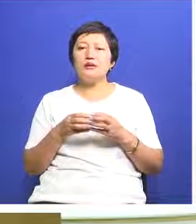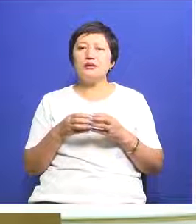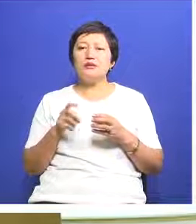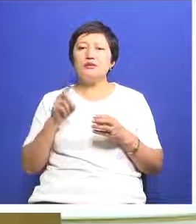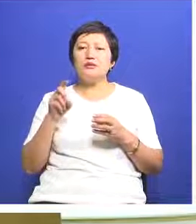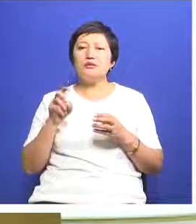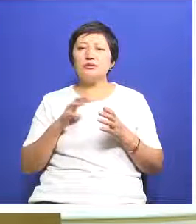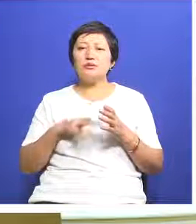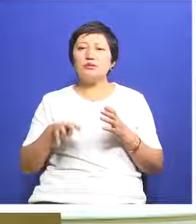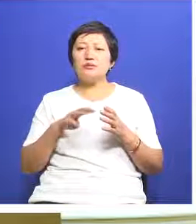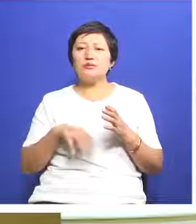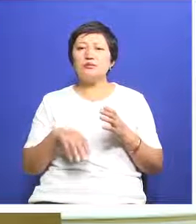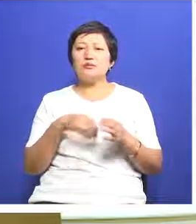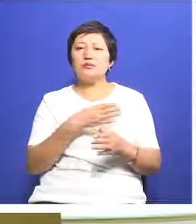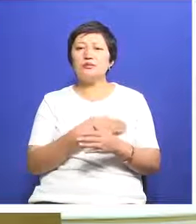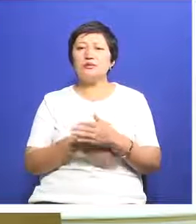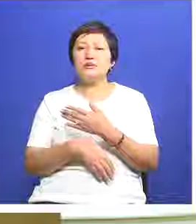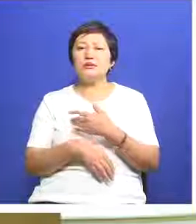140 мүгедек бар.